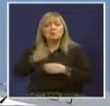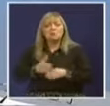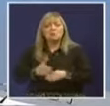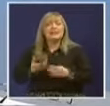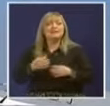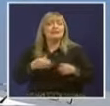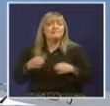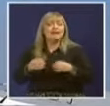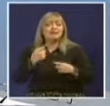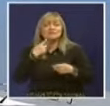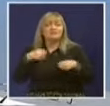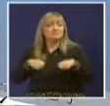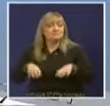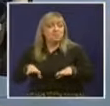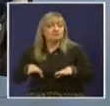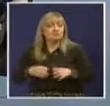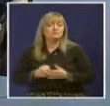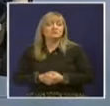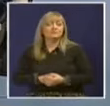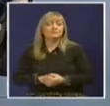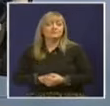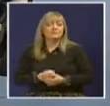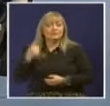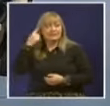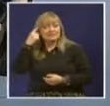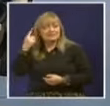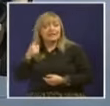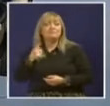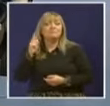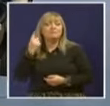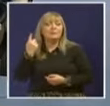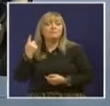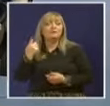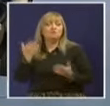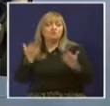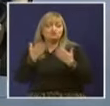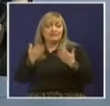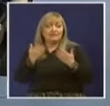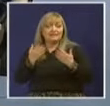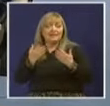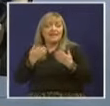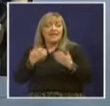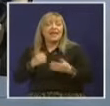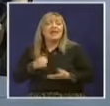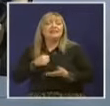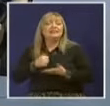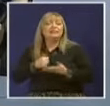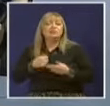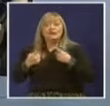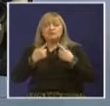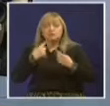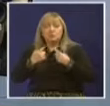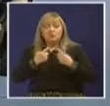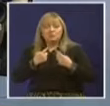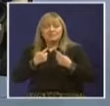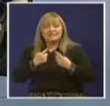на възможност за справяне с отпадъците. Знаем, че на първо четене депутатите обсъдиха, между другото, промените в закона за опазване на